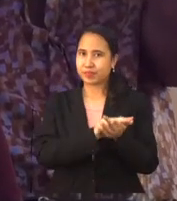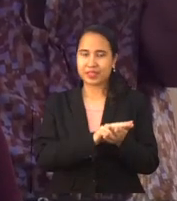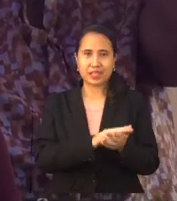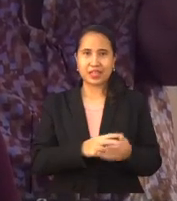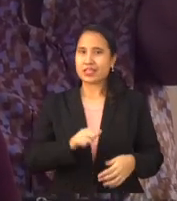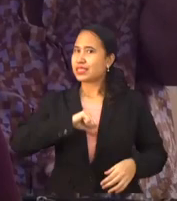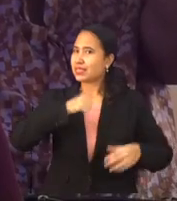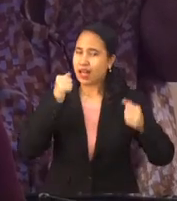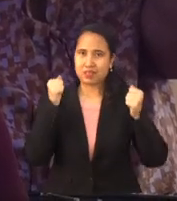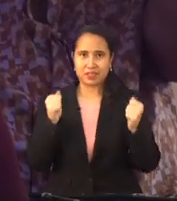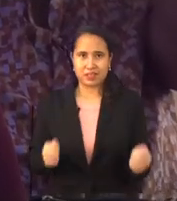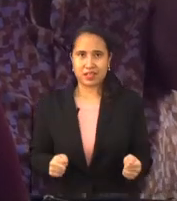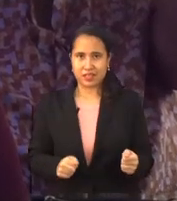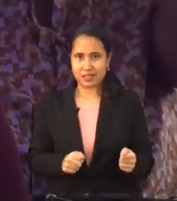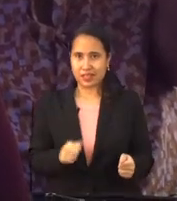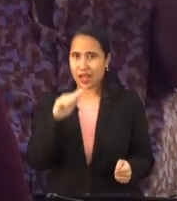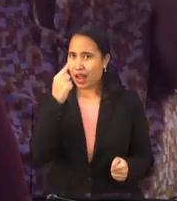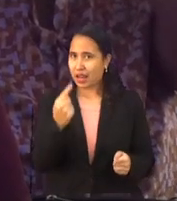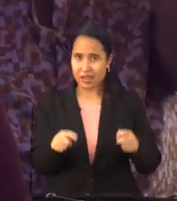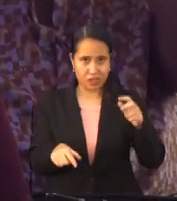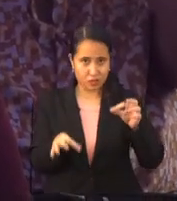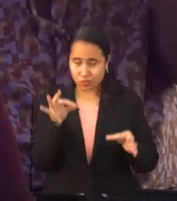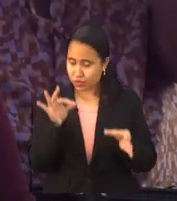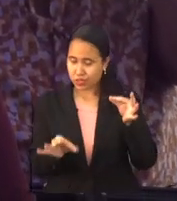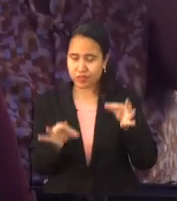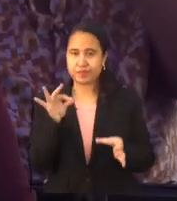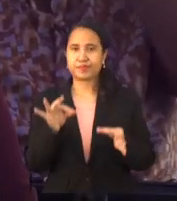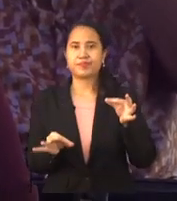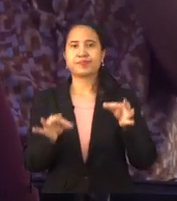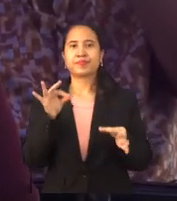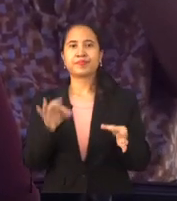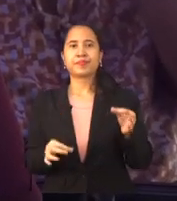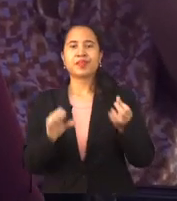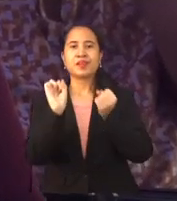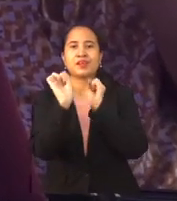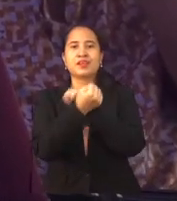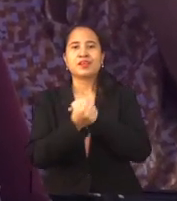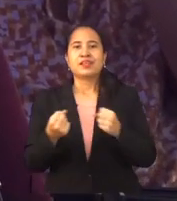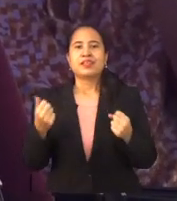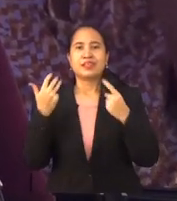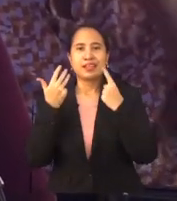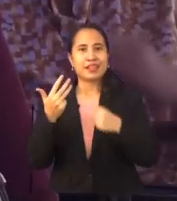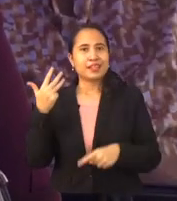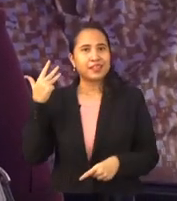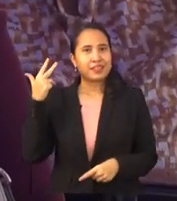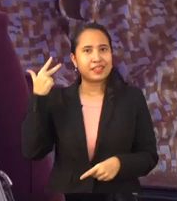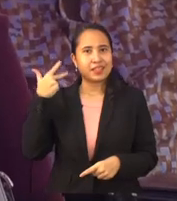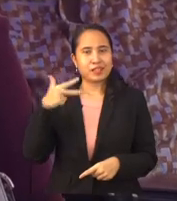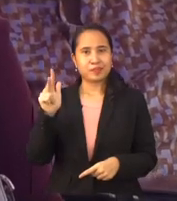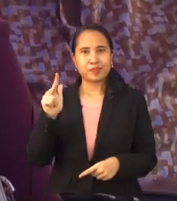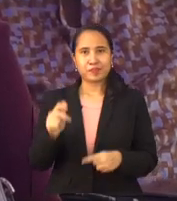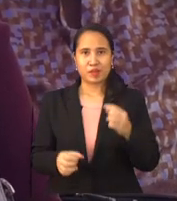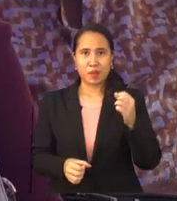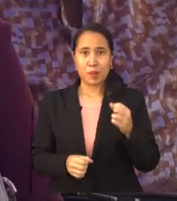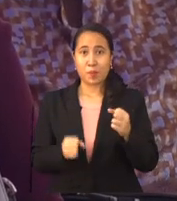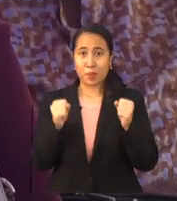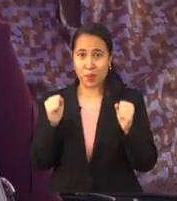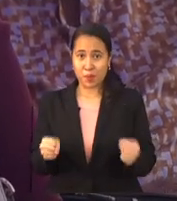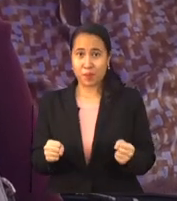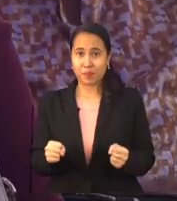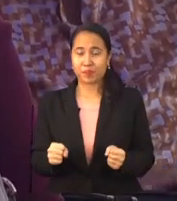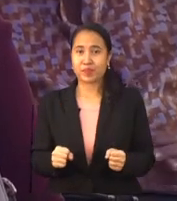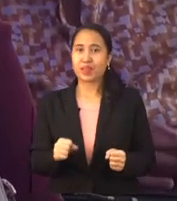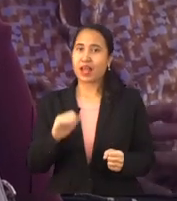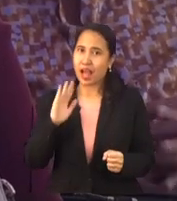zelfstandig aan de toetsing worden onderworpen. De wijziging van de Amnestiewet 1989, waarvan de bepalingen een